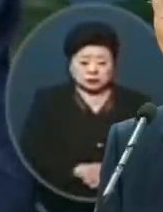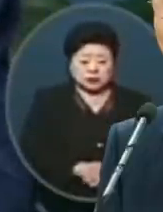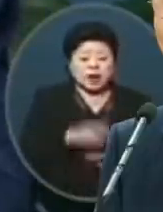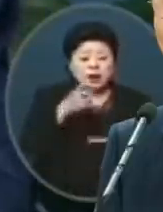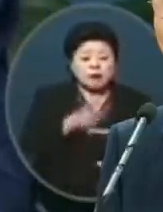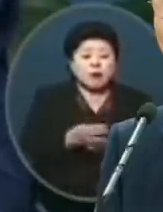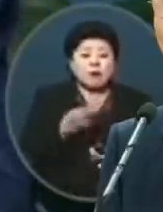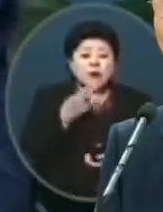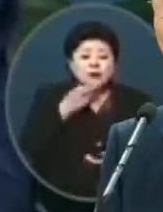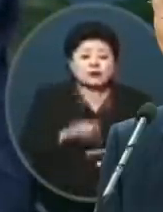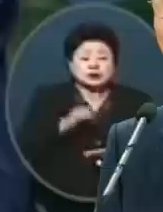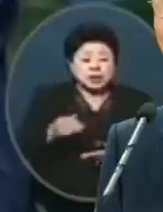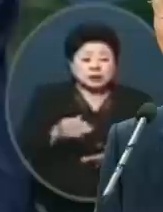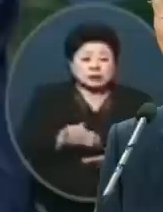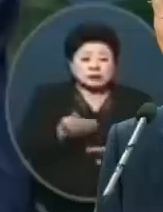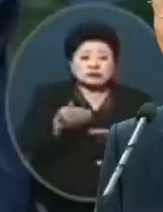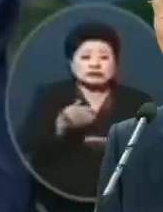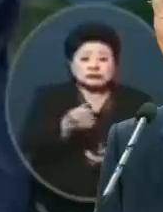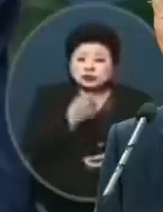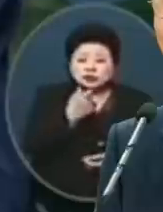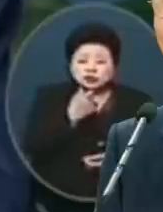법에 없는 세금 못 내겠다.